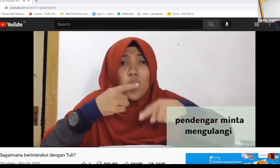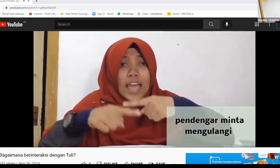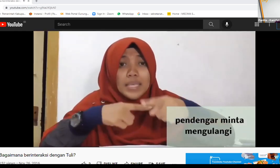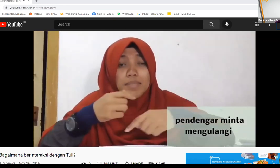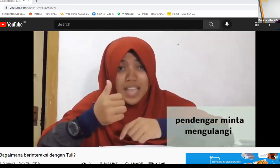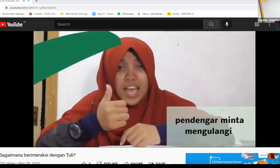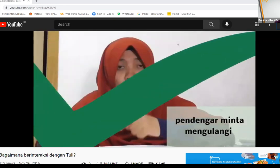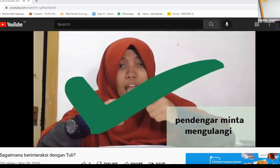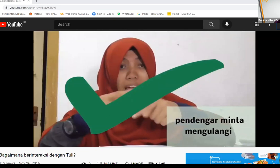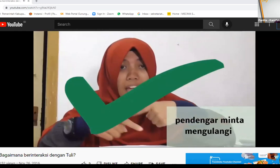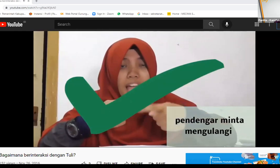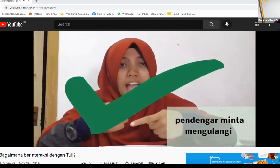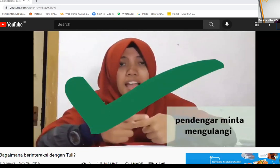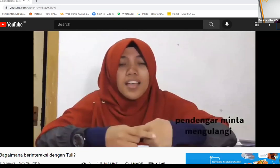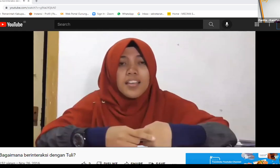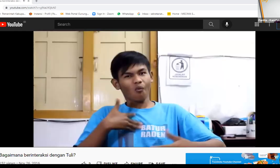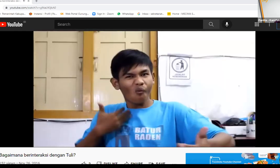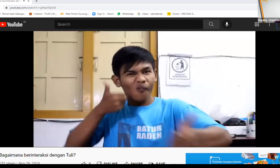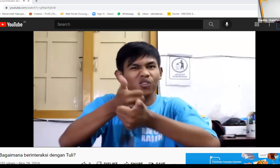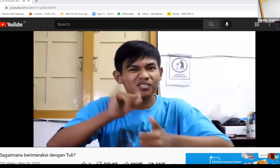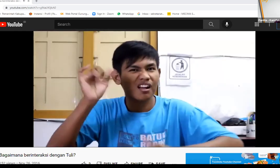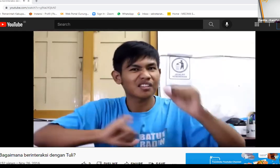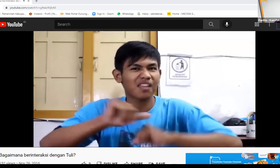Hai ulangi bisa jauh